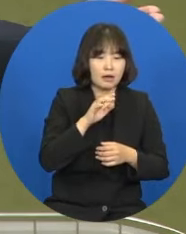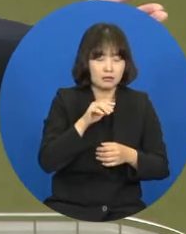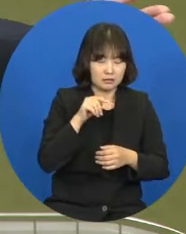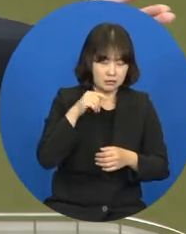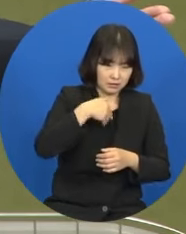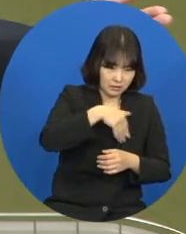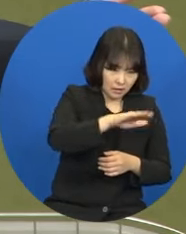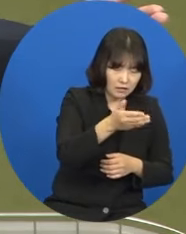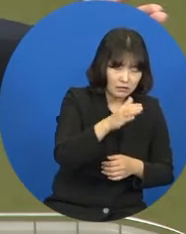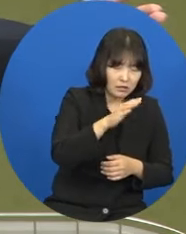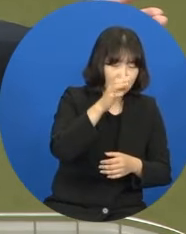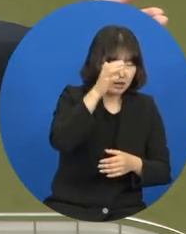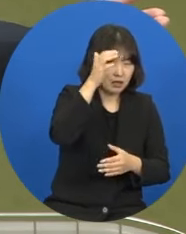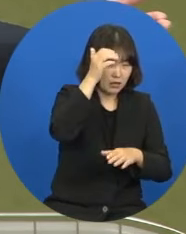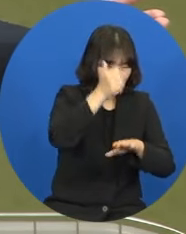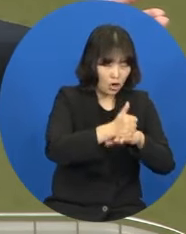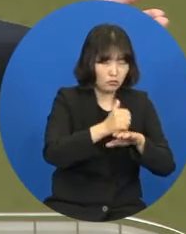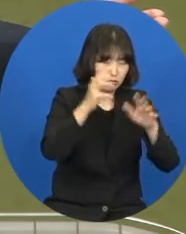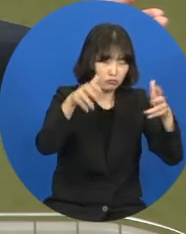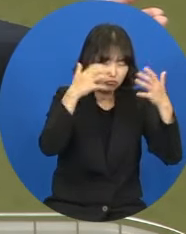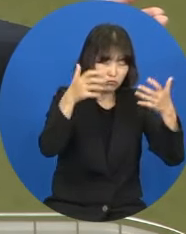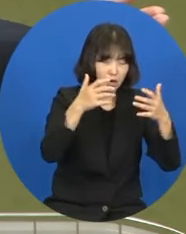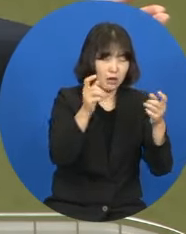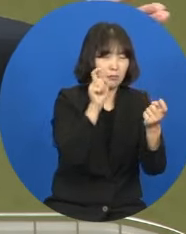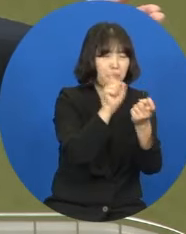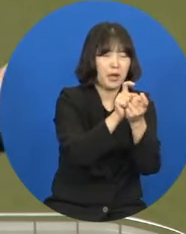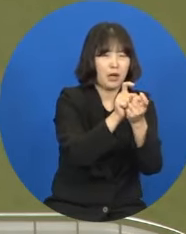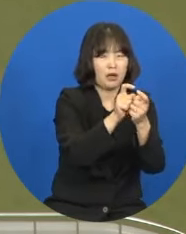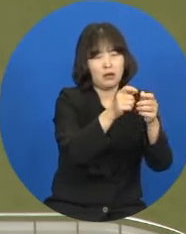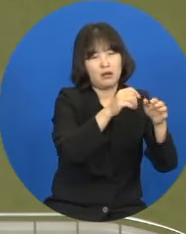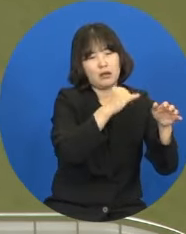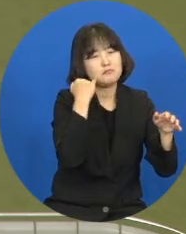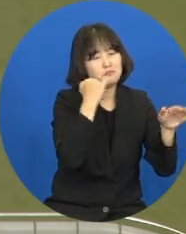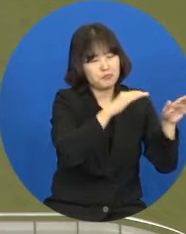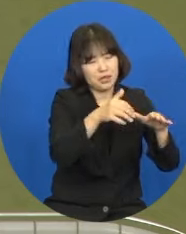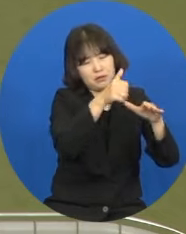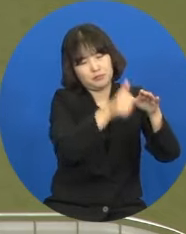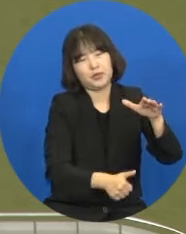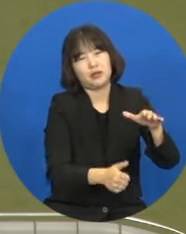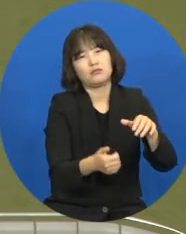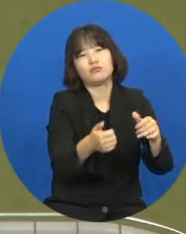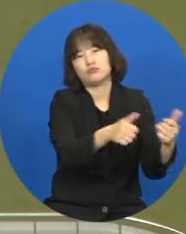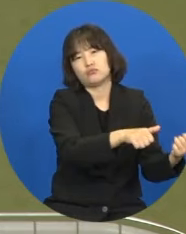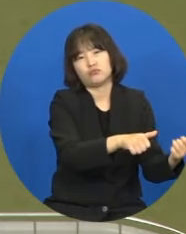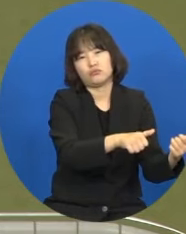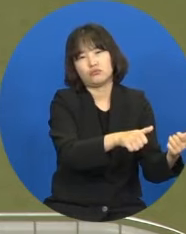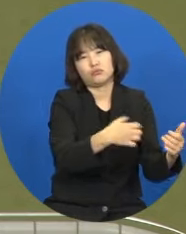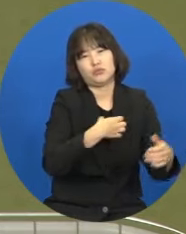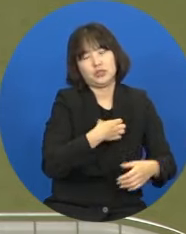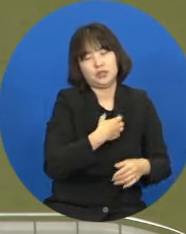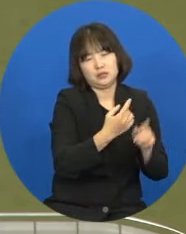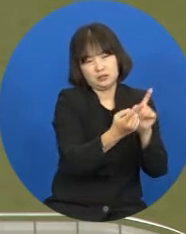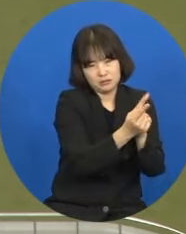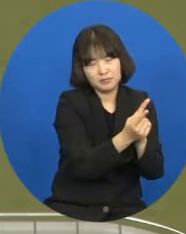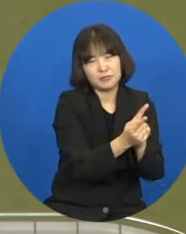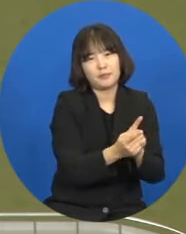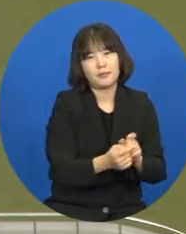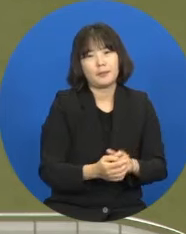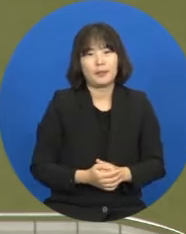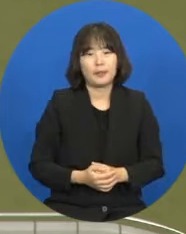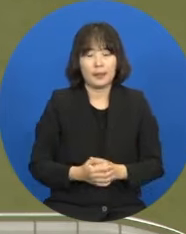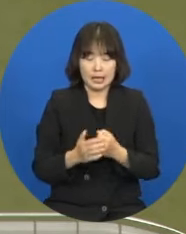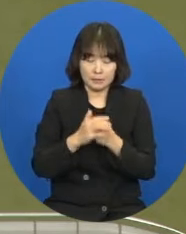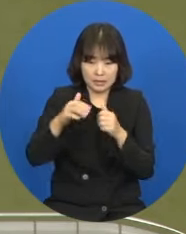빠져 이제 죽게 되는 위기에 처하게 되는 겁니다 그러니까 여러분 우리의 상황이 열려 있다라고 해서 무조건 아